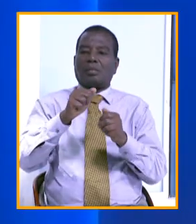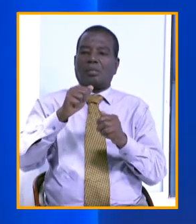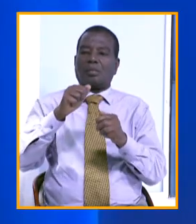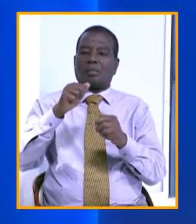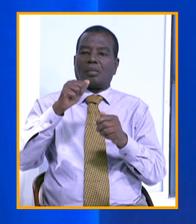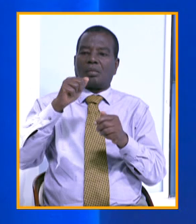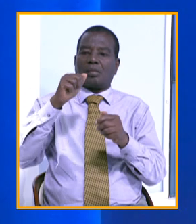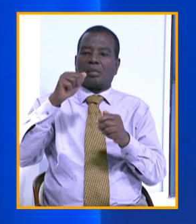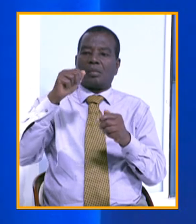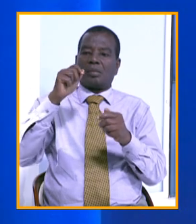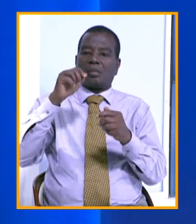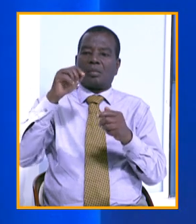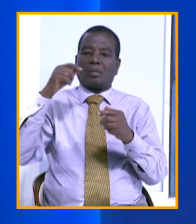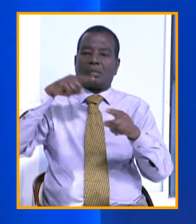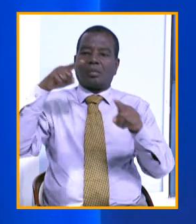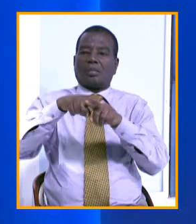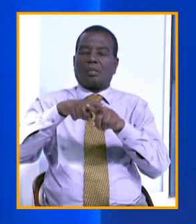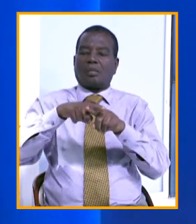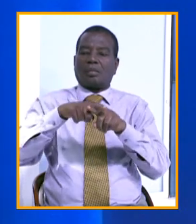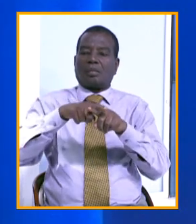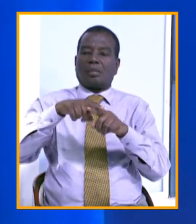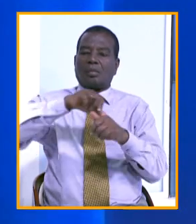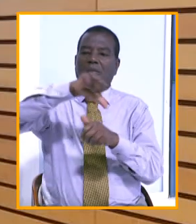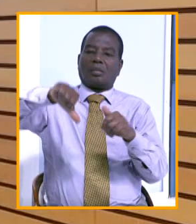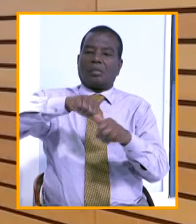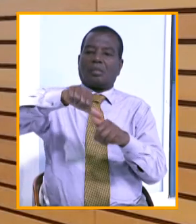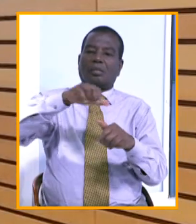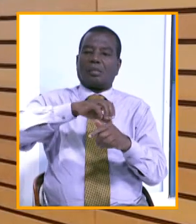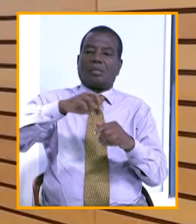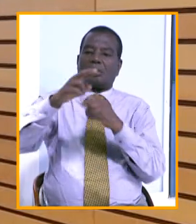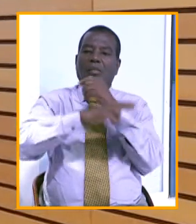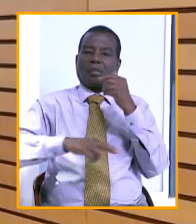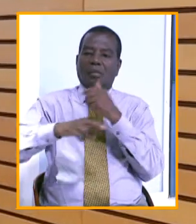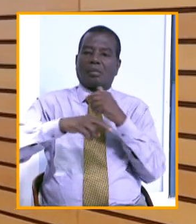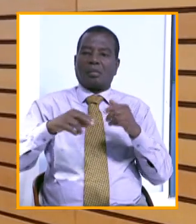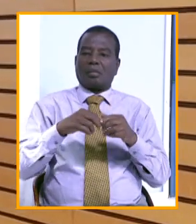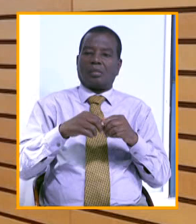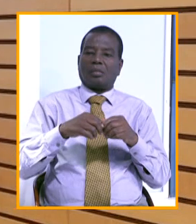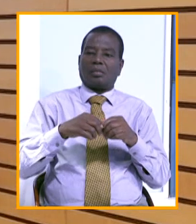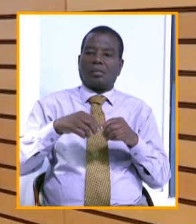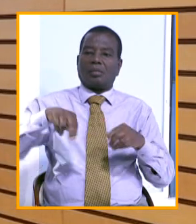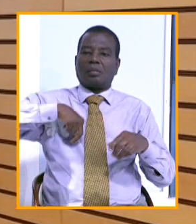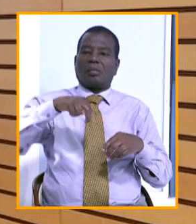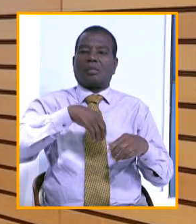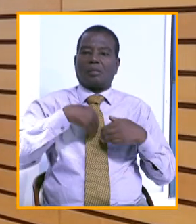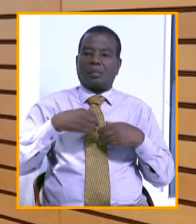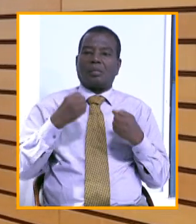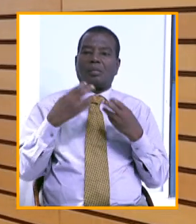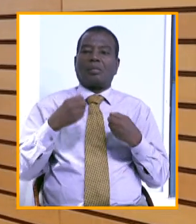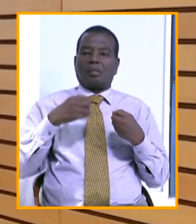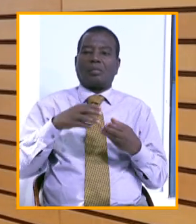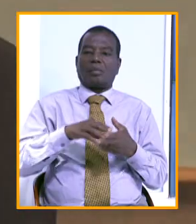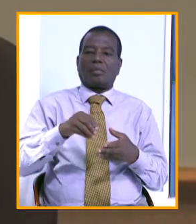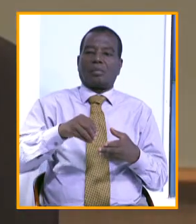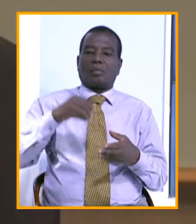des pays du Sahel, mais également les défis autour de la région du Golfe de la Guinée. Nous avons énormément appris au